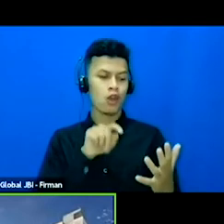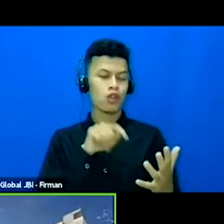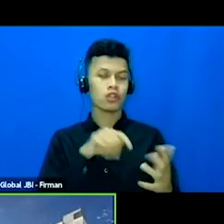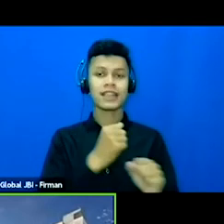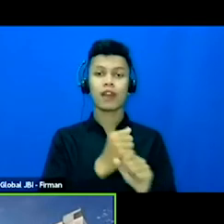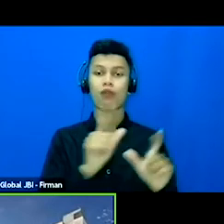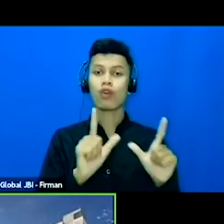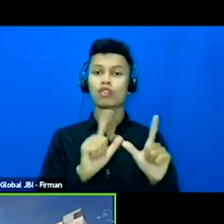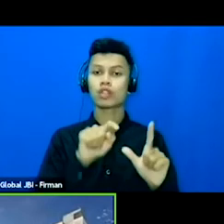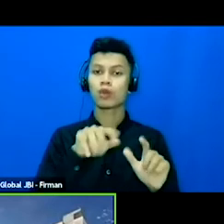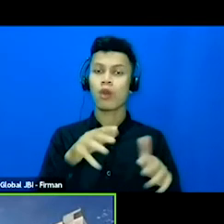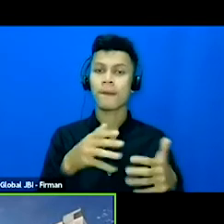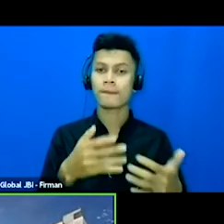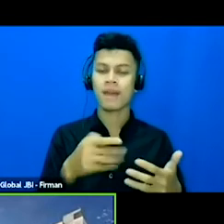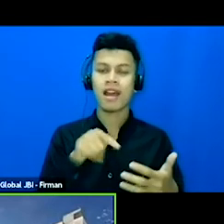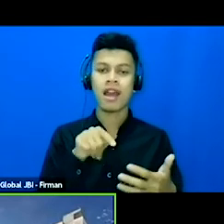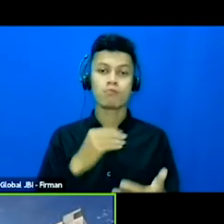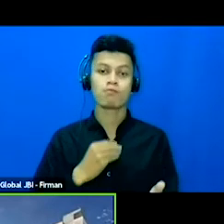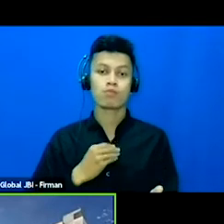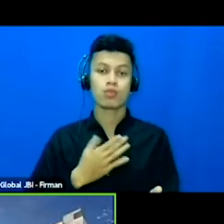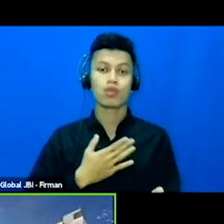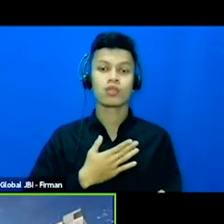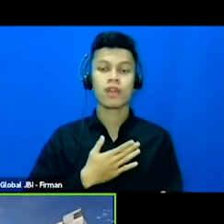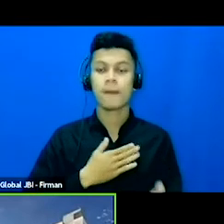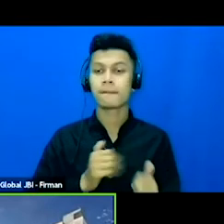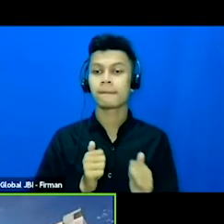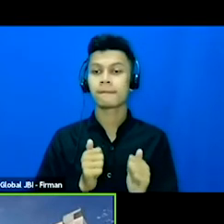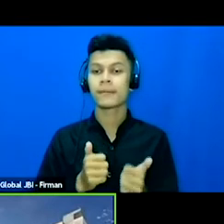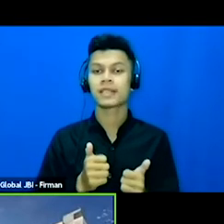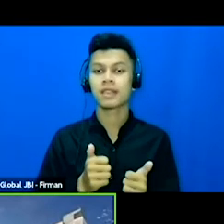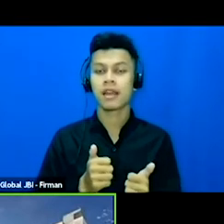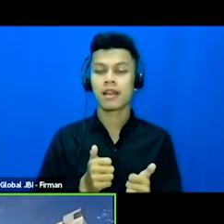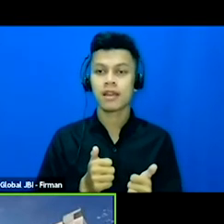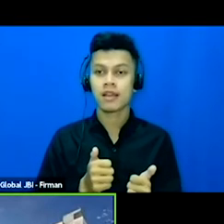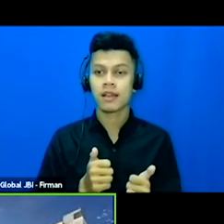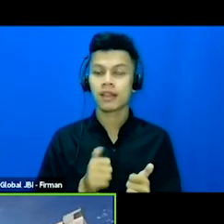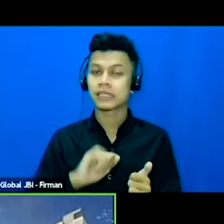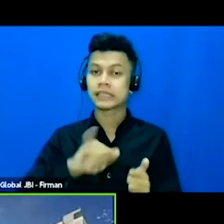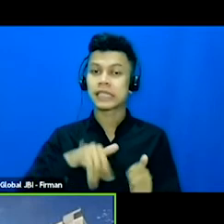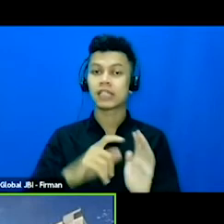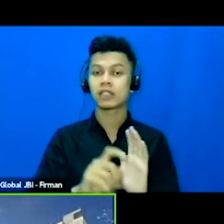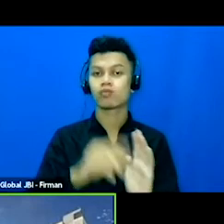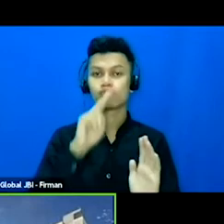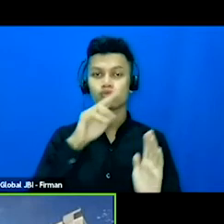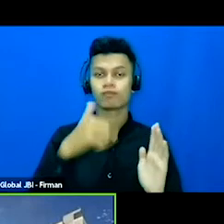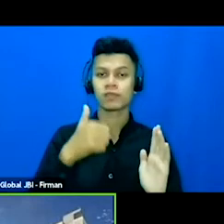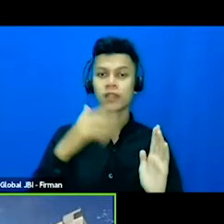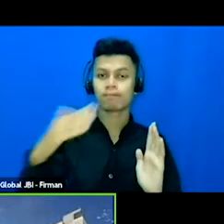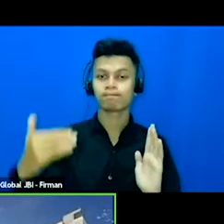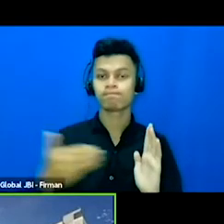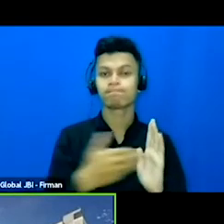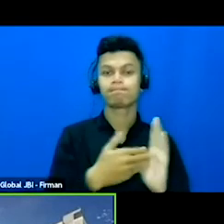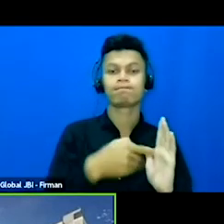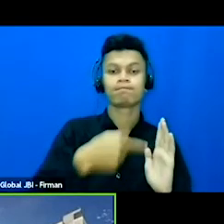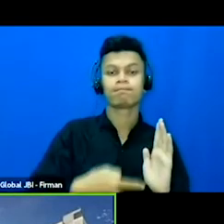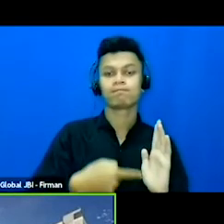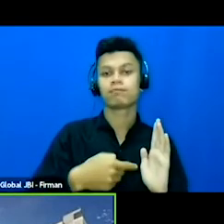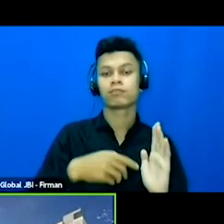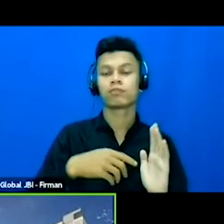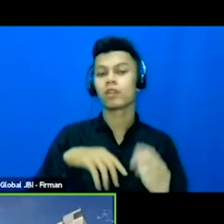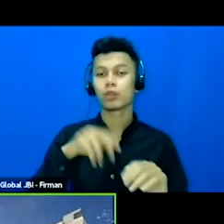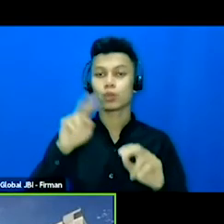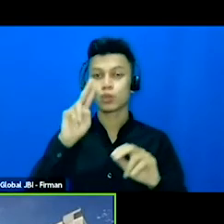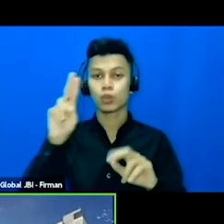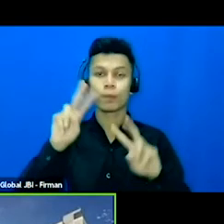nah itu yang menurut saya bisa dijadikan contoh ya di dalam penelitian ini gitu